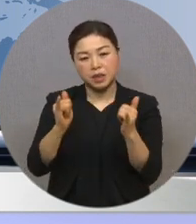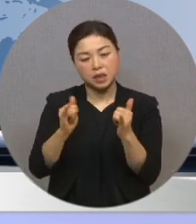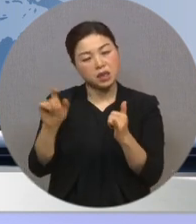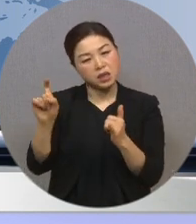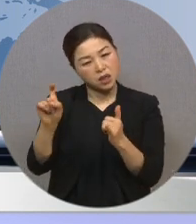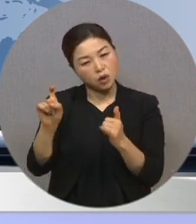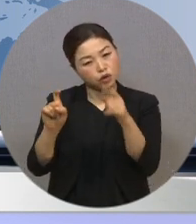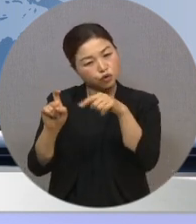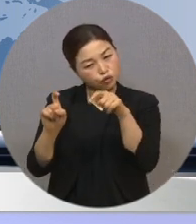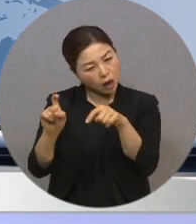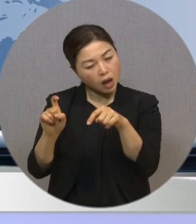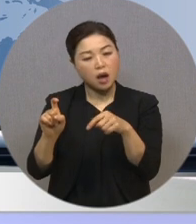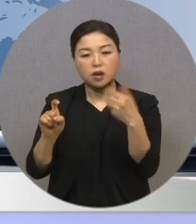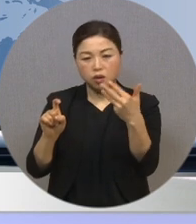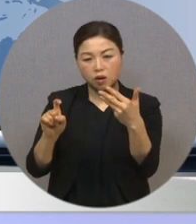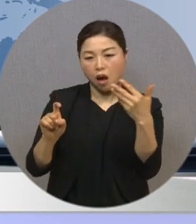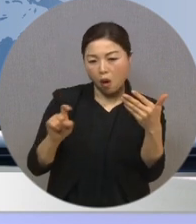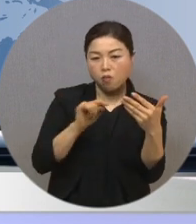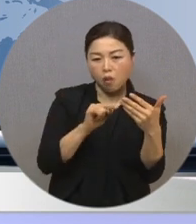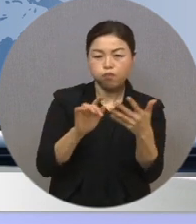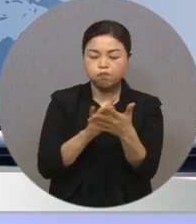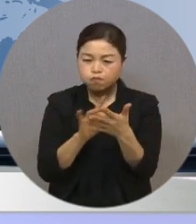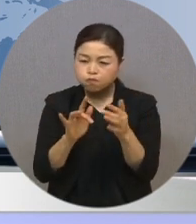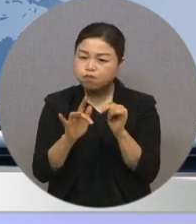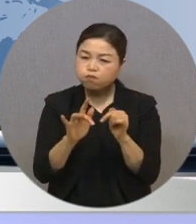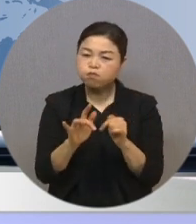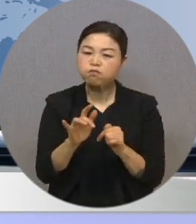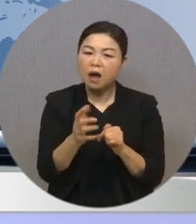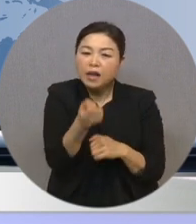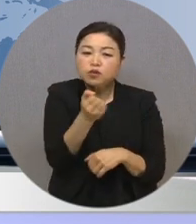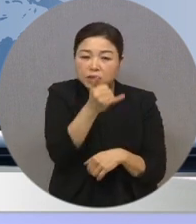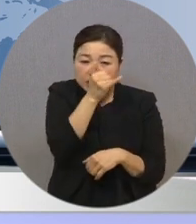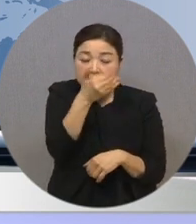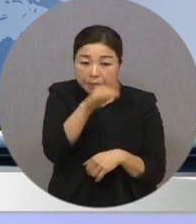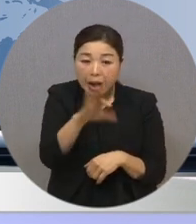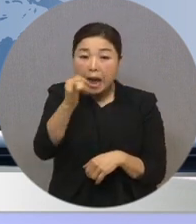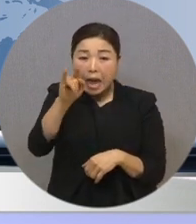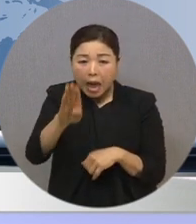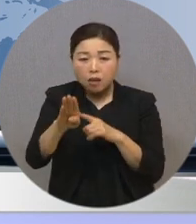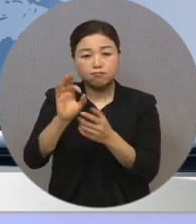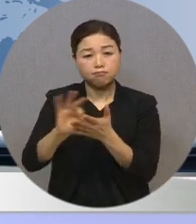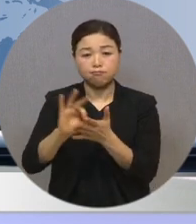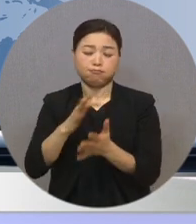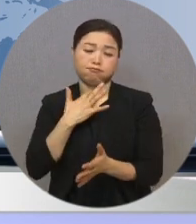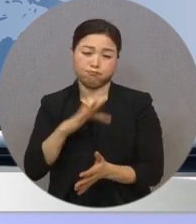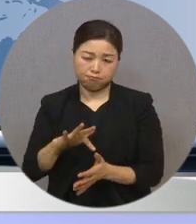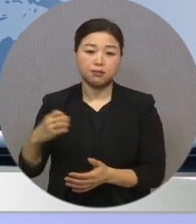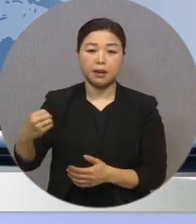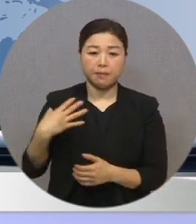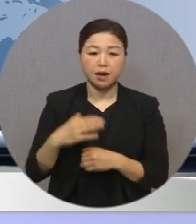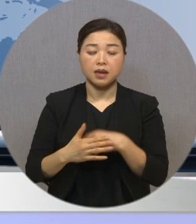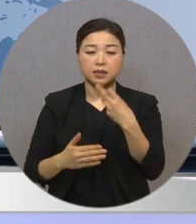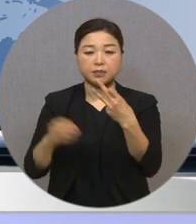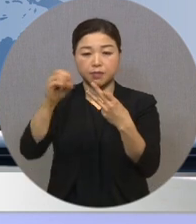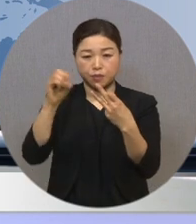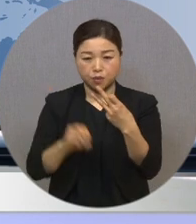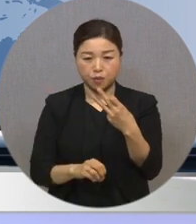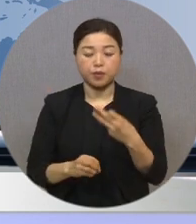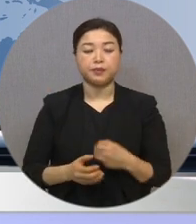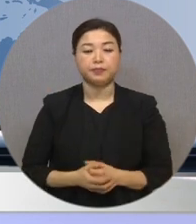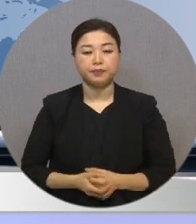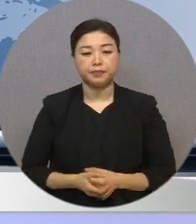중 여덟 아명은 스마트폰을 사용 중이지만 앱은 전혀 사용하지 않는다는 답변이 13%